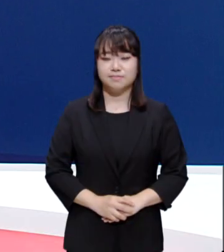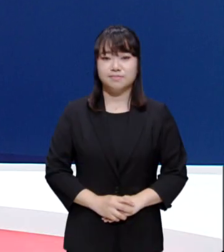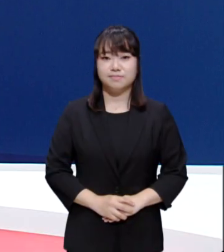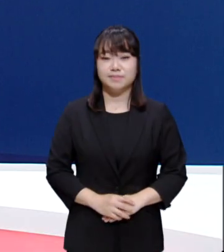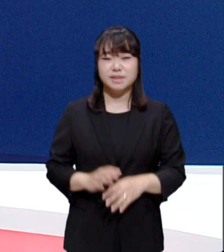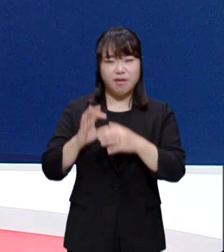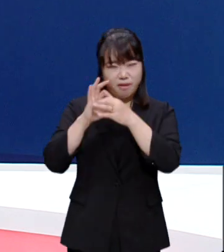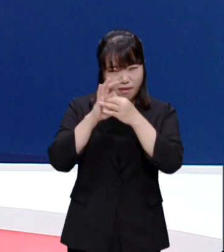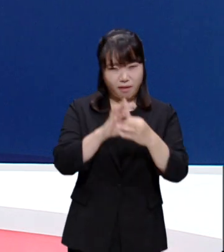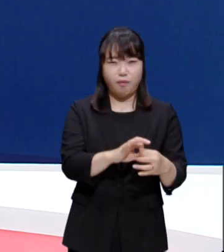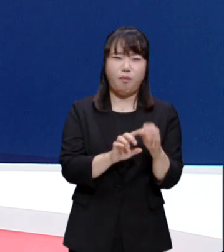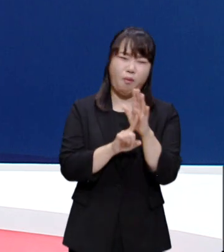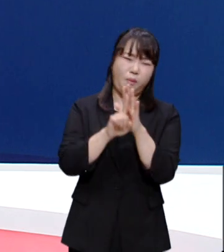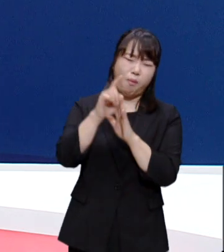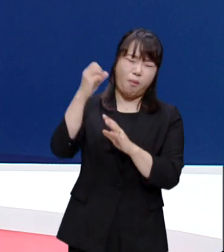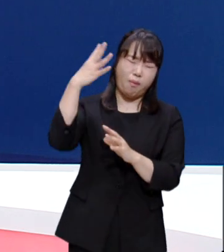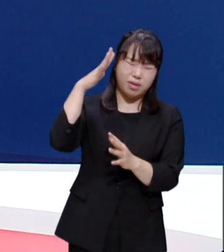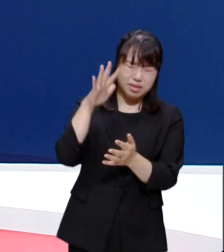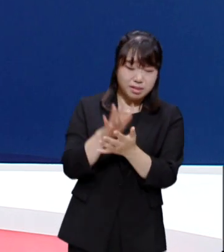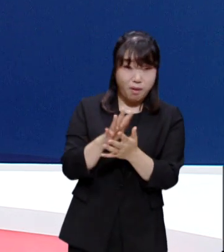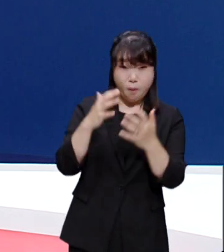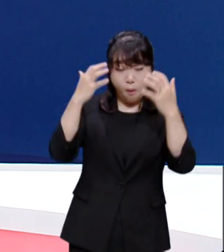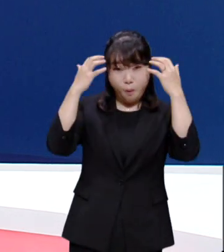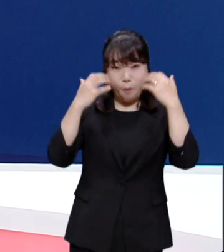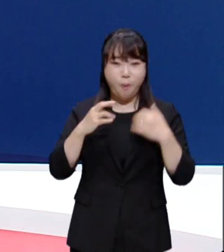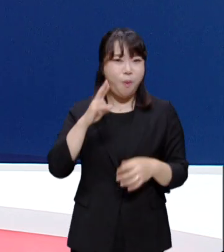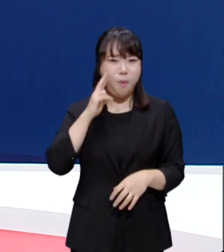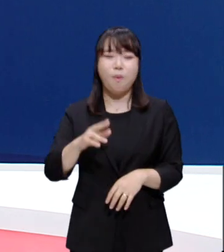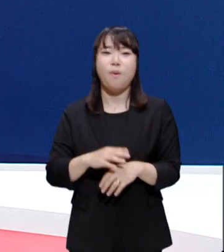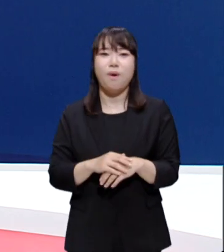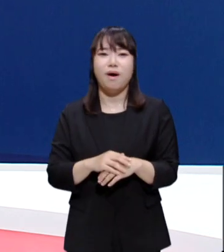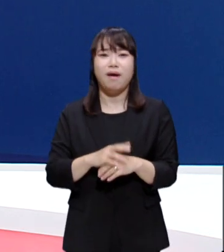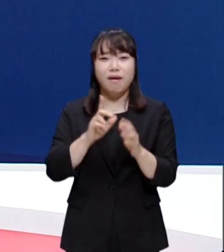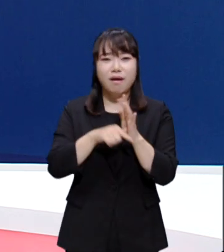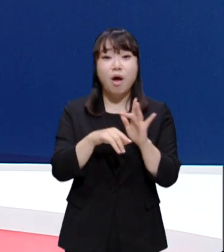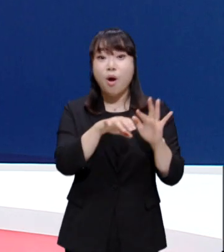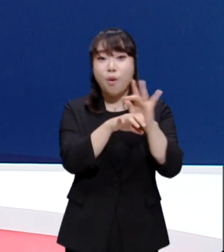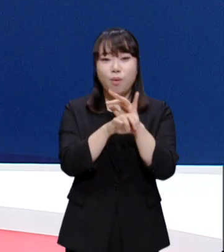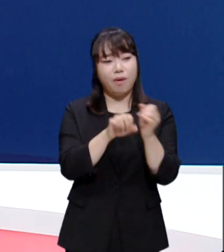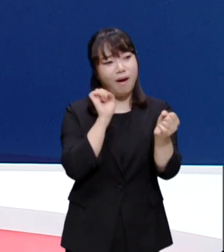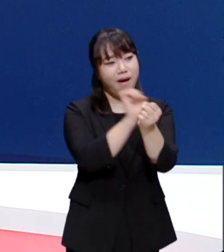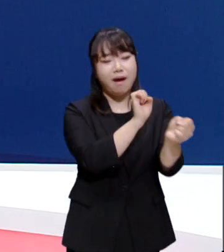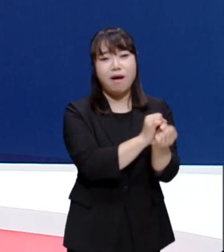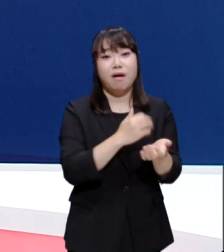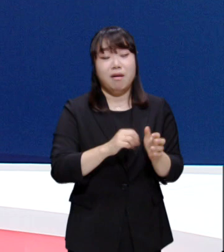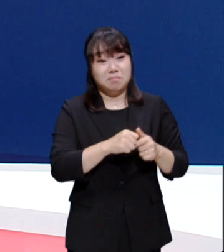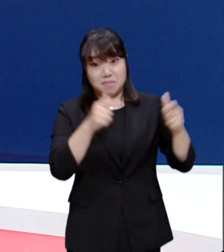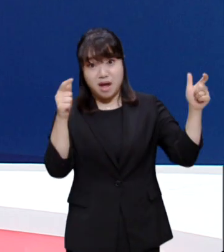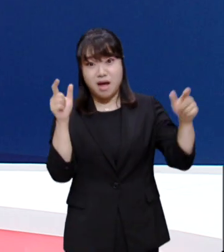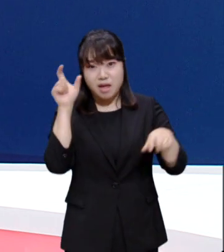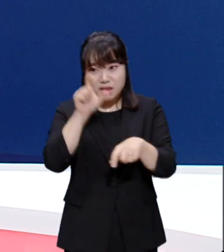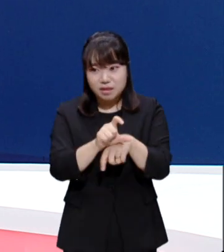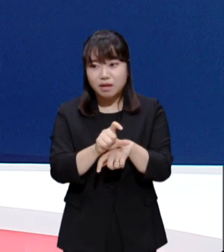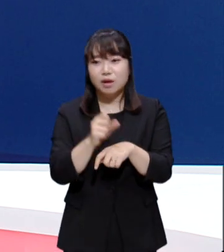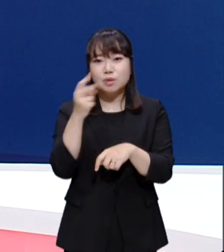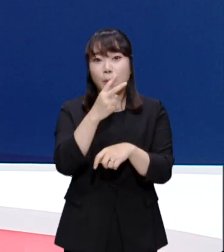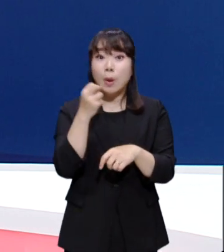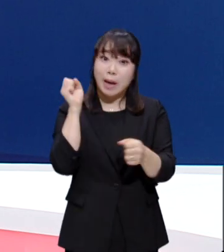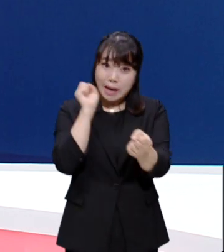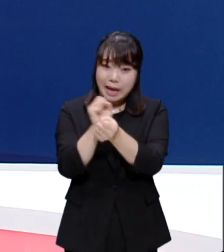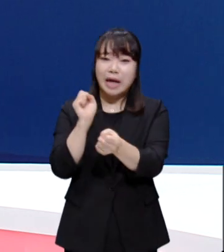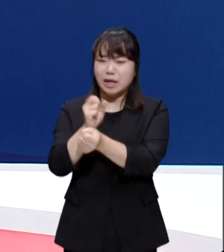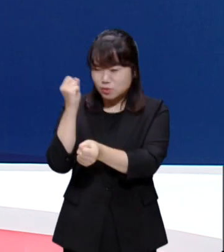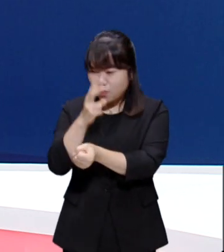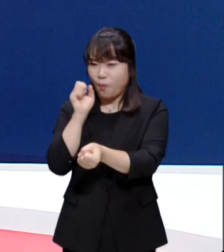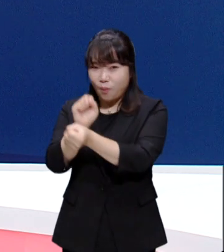네, 계속되는 폭염에 날씨가 정말 덥습니다. 네, 이런 날씨에 코로나19 확진자가 늘고 있고 또 재감염자가